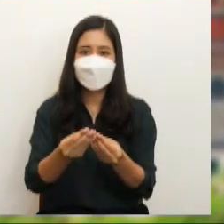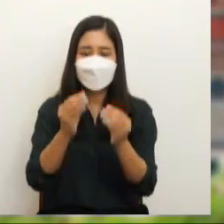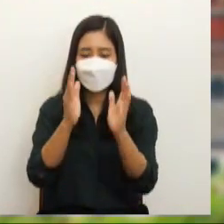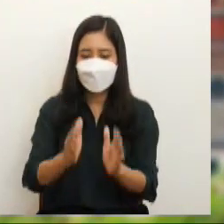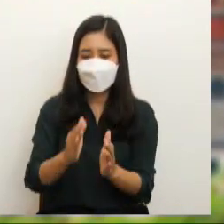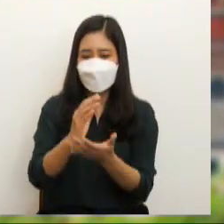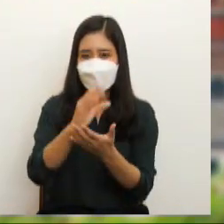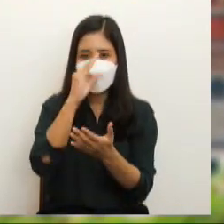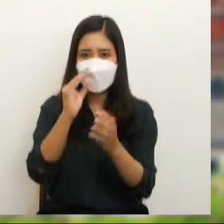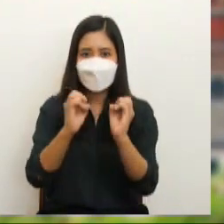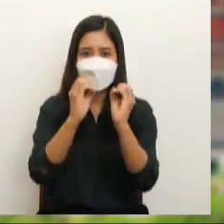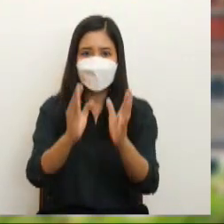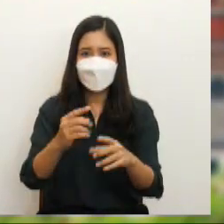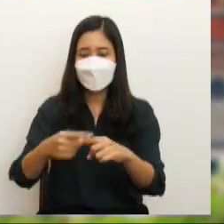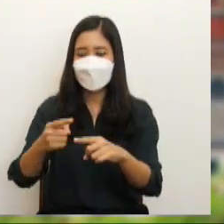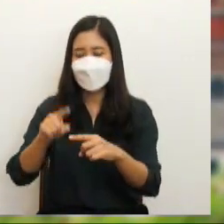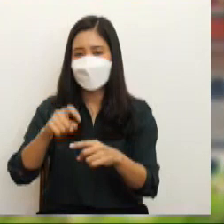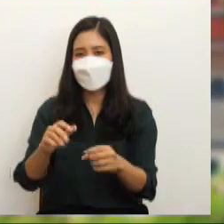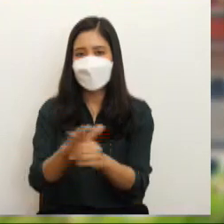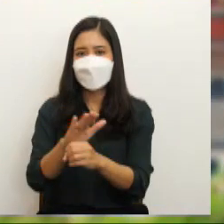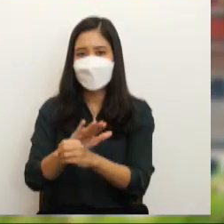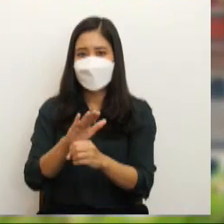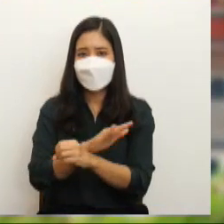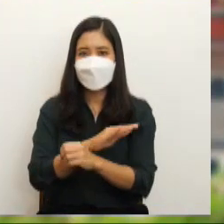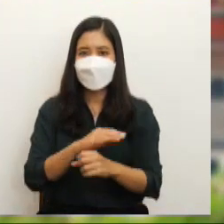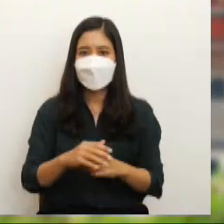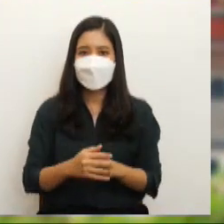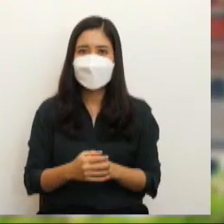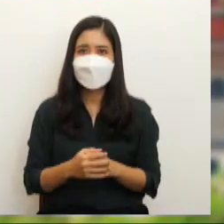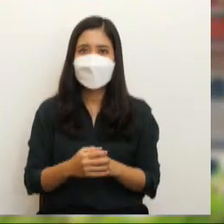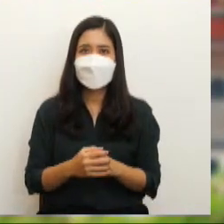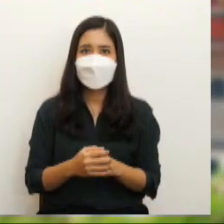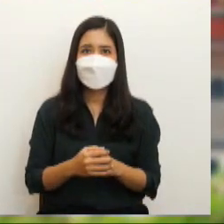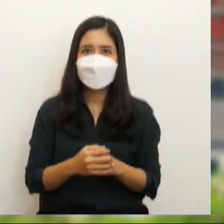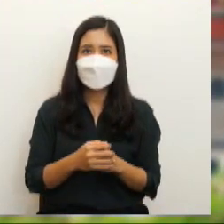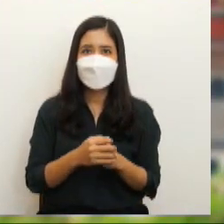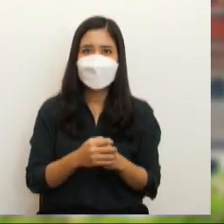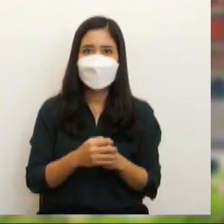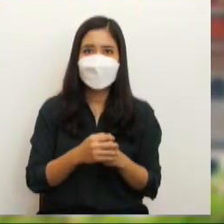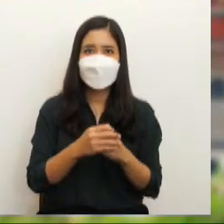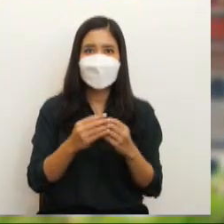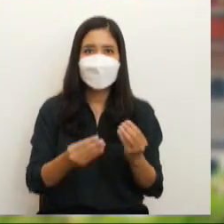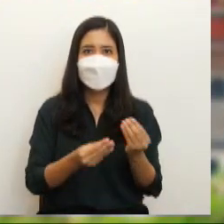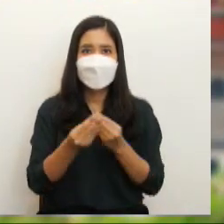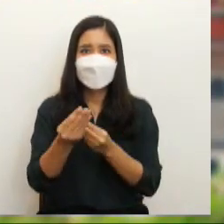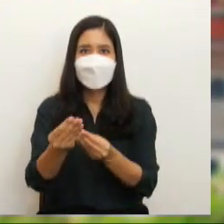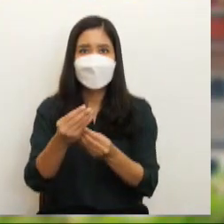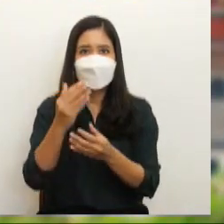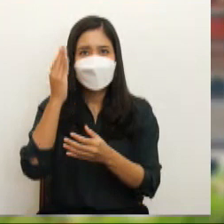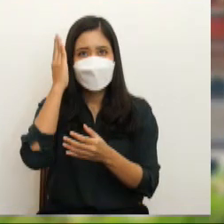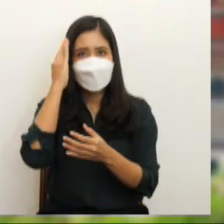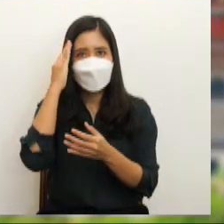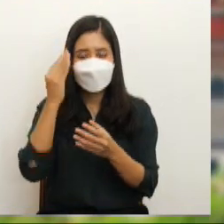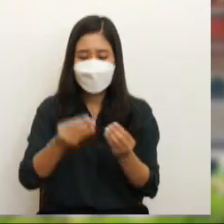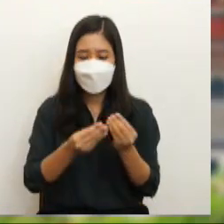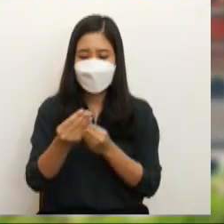รา 60,000 คนครับสิ่งที่ผมกำลังจะนำเรียนท่านต่อมาคือว่าเราบอกว่าคุณครูเราได้